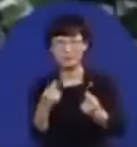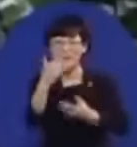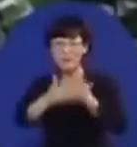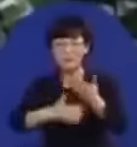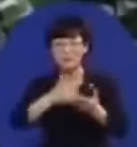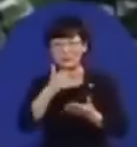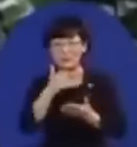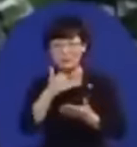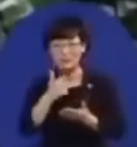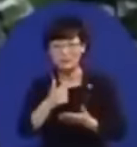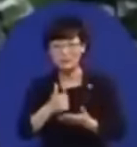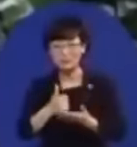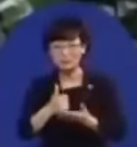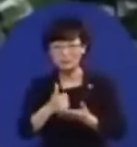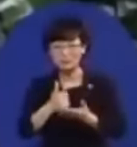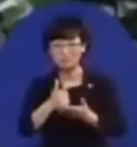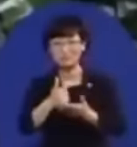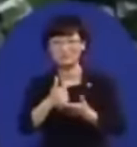하나님을